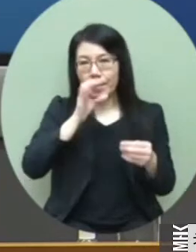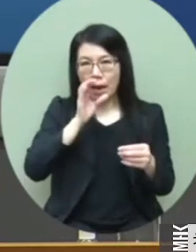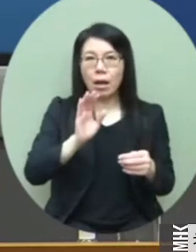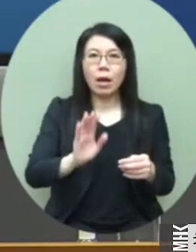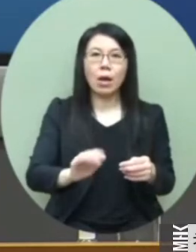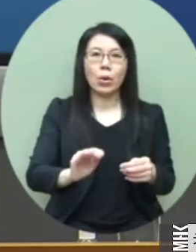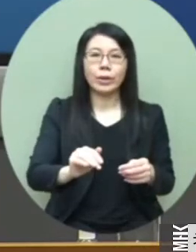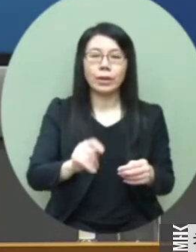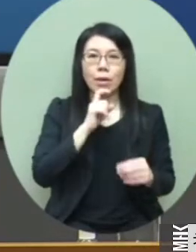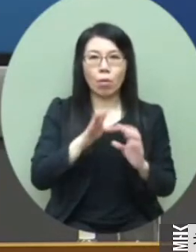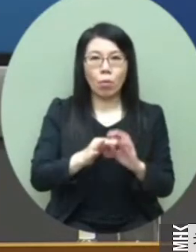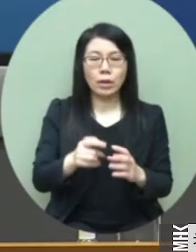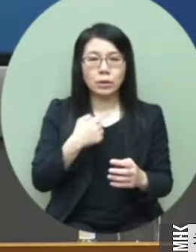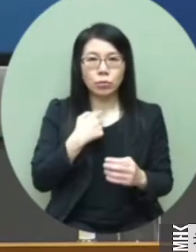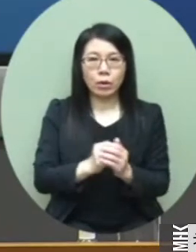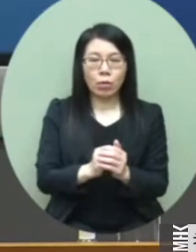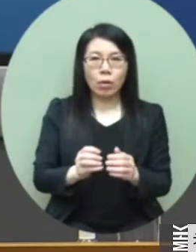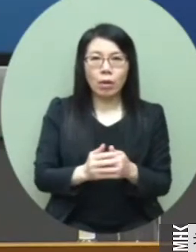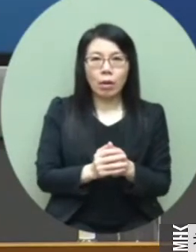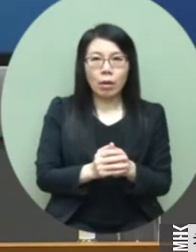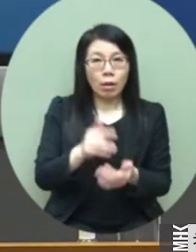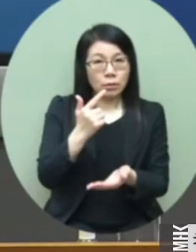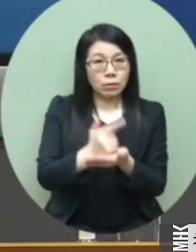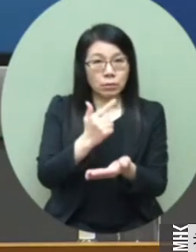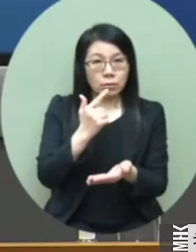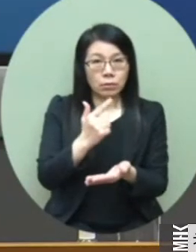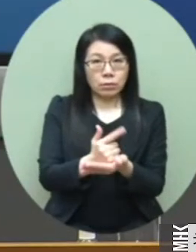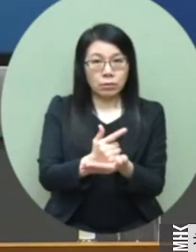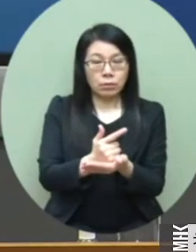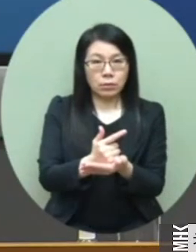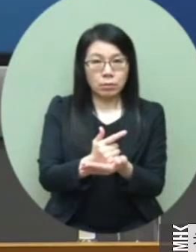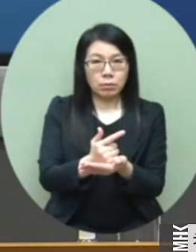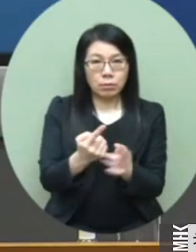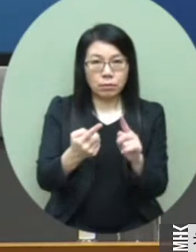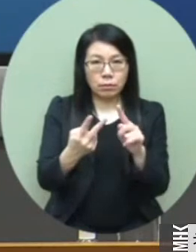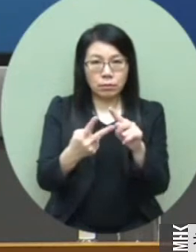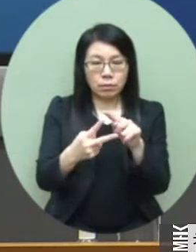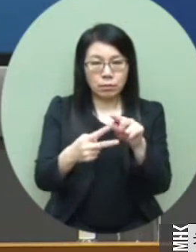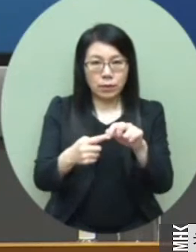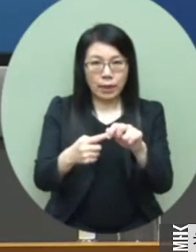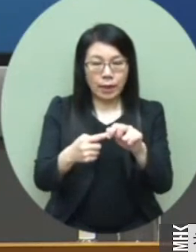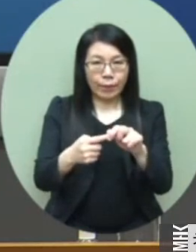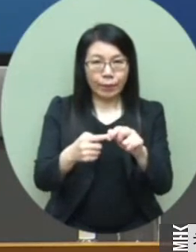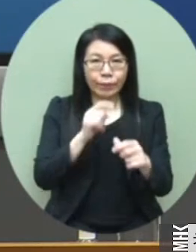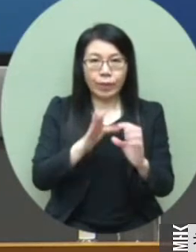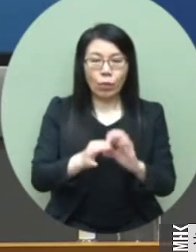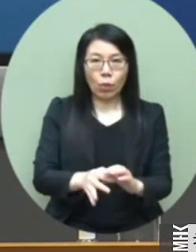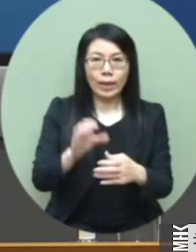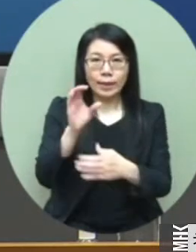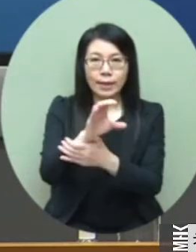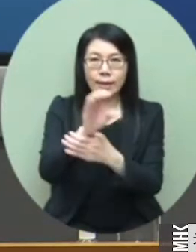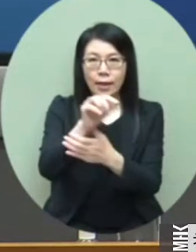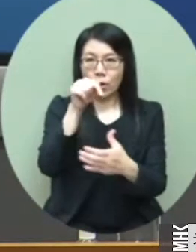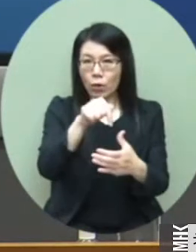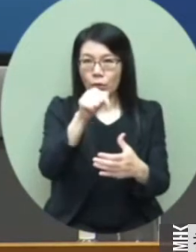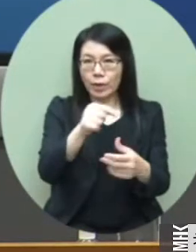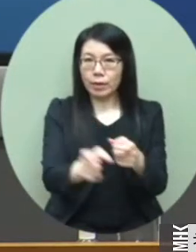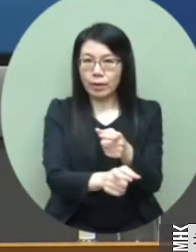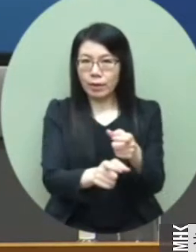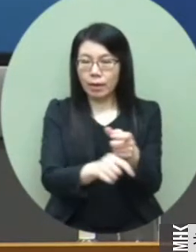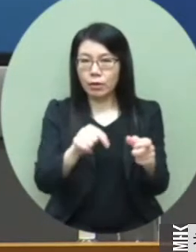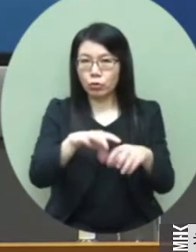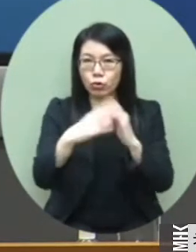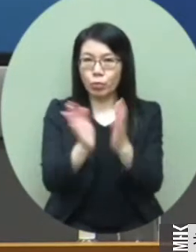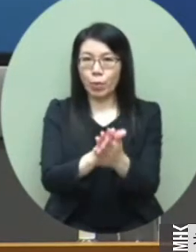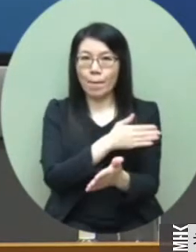嘅要求咧係主要咧係有2個嘅。第一就係涉及呢個電影院嘅運作嘅所有